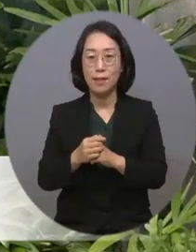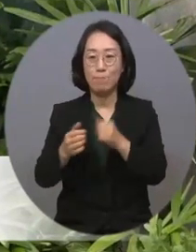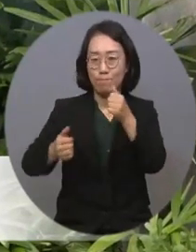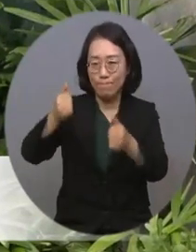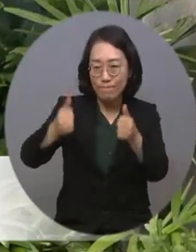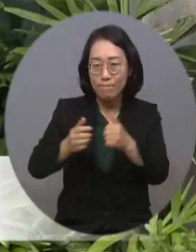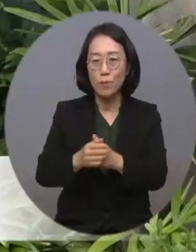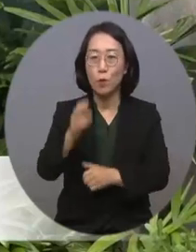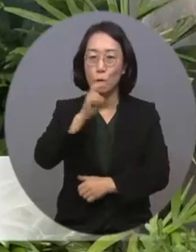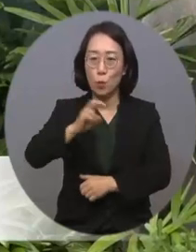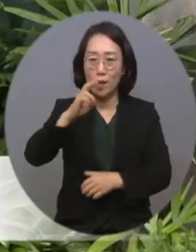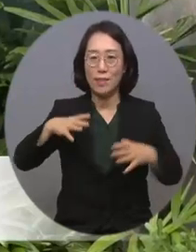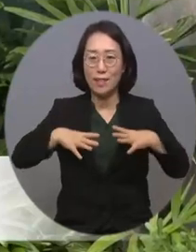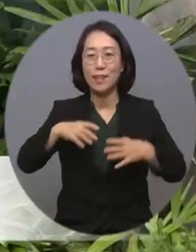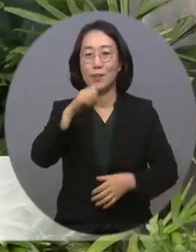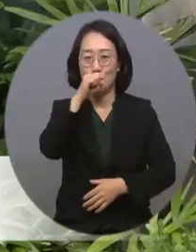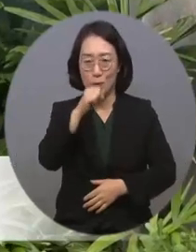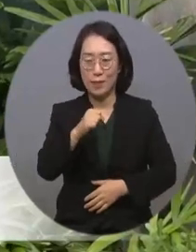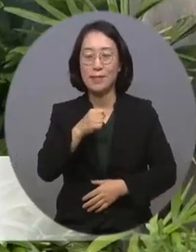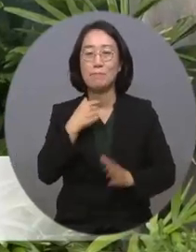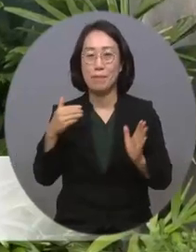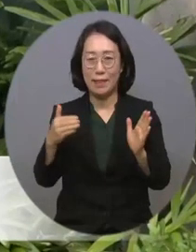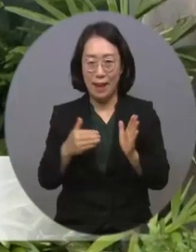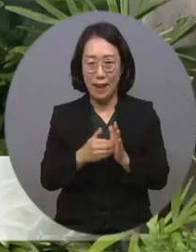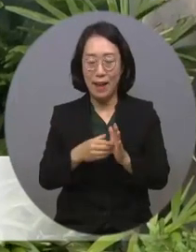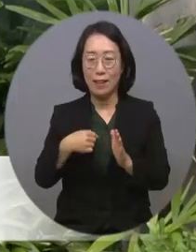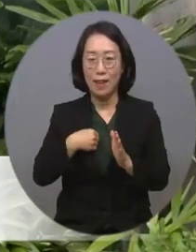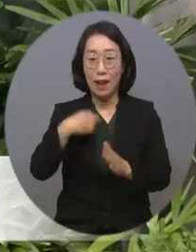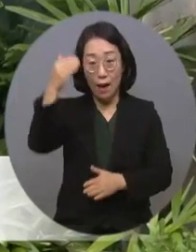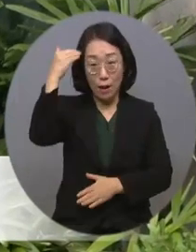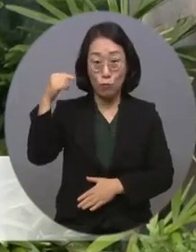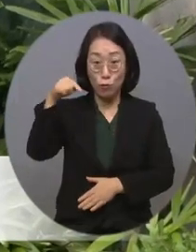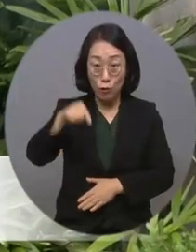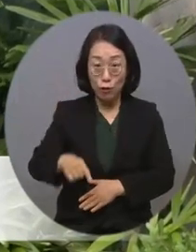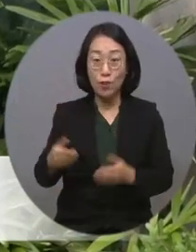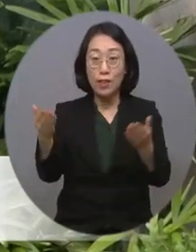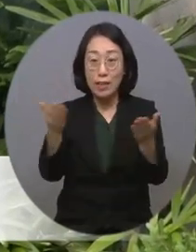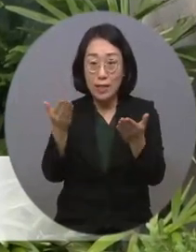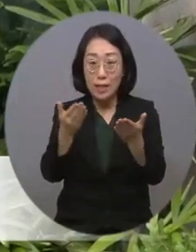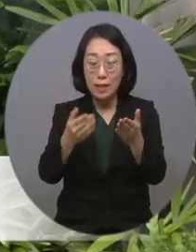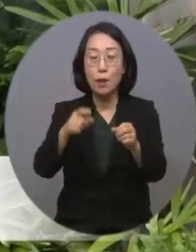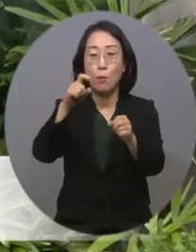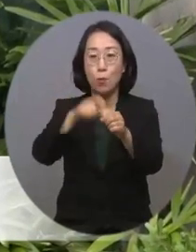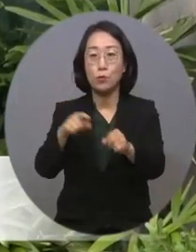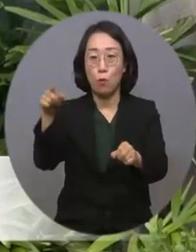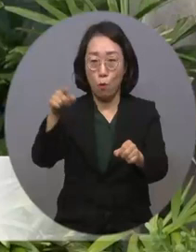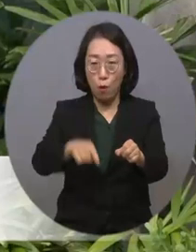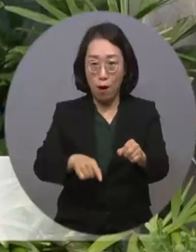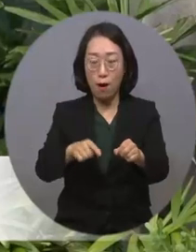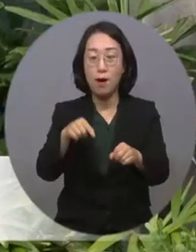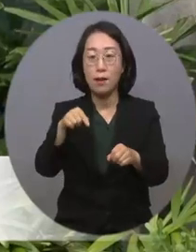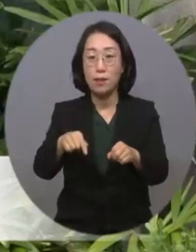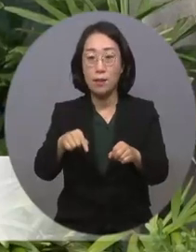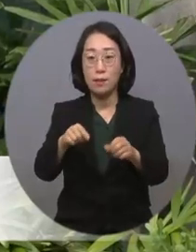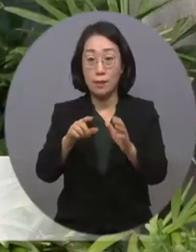있어서 좋겠습니다. 우리는 여기 한국에 일 알아왔는데 주말 때